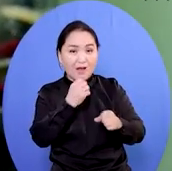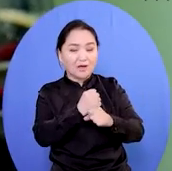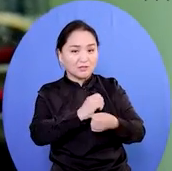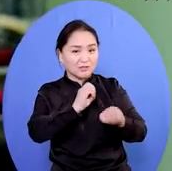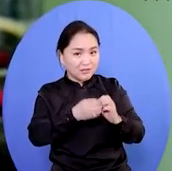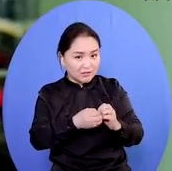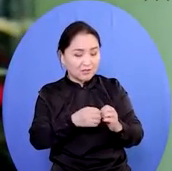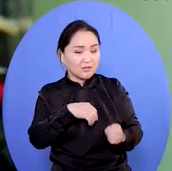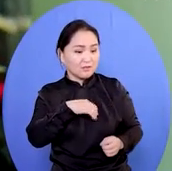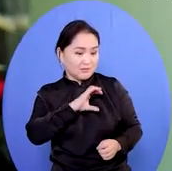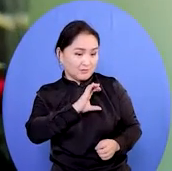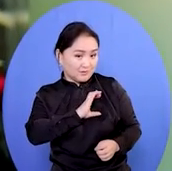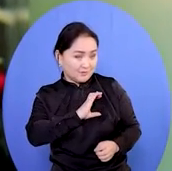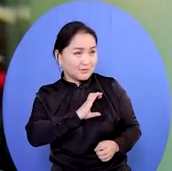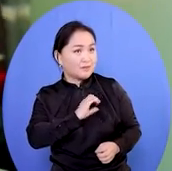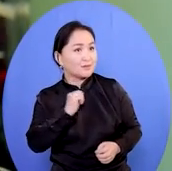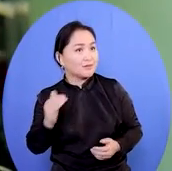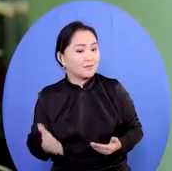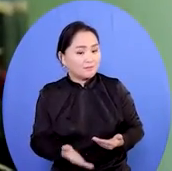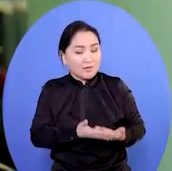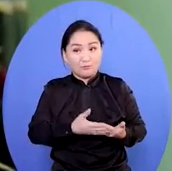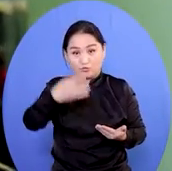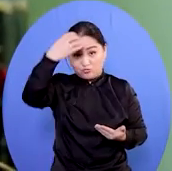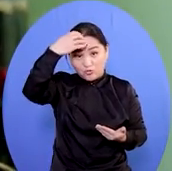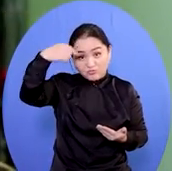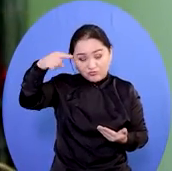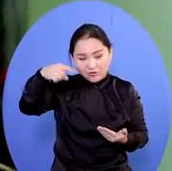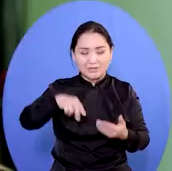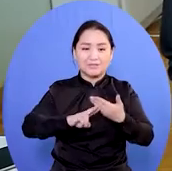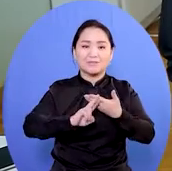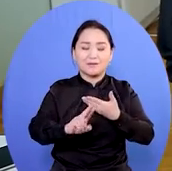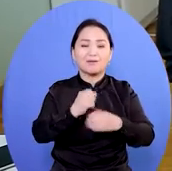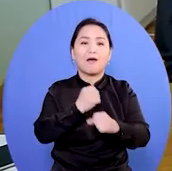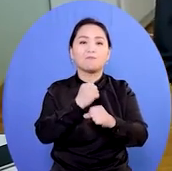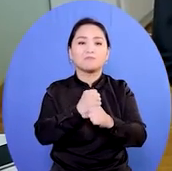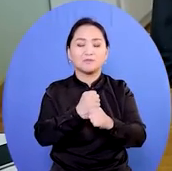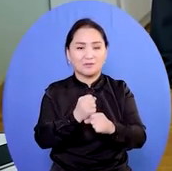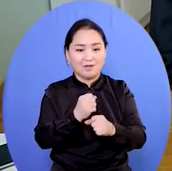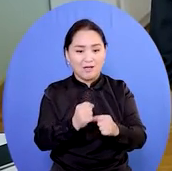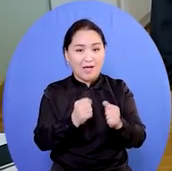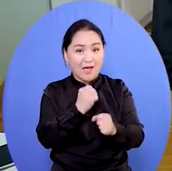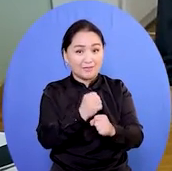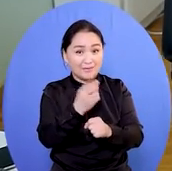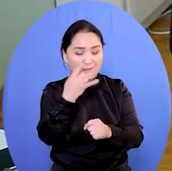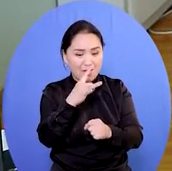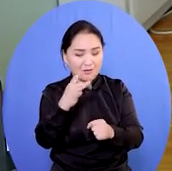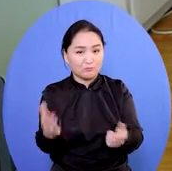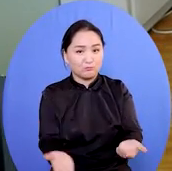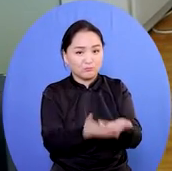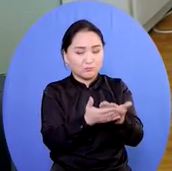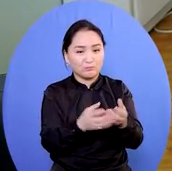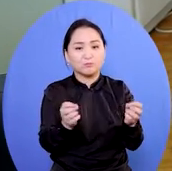хийх хөдөлмөрлөх тэр сэтгэлийг төр дэмжиж, улам цаашаа амжилттай байж, олон иргэдийг ажлын байраар хангаж, үйлдвэрлэгч